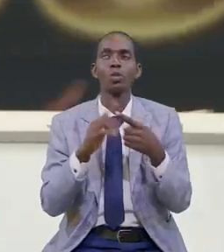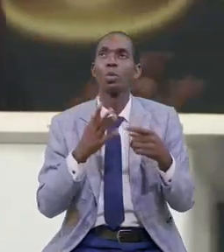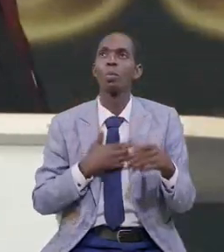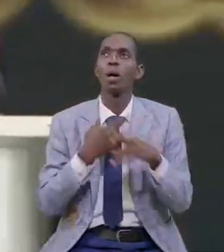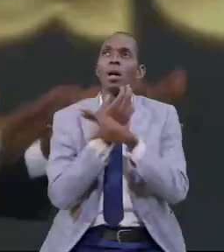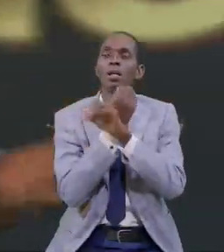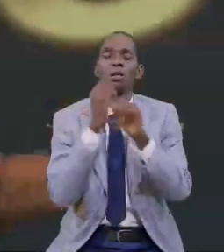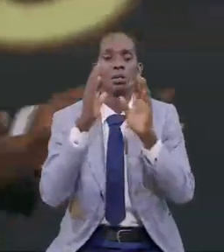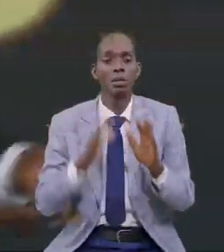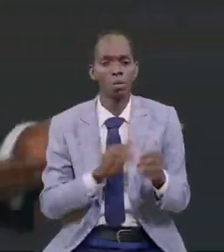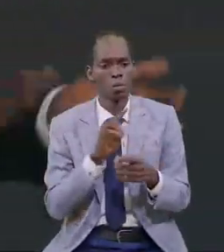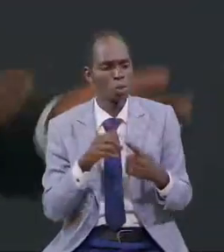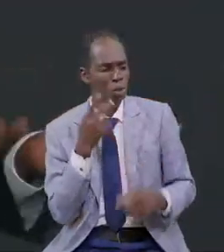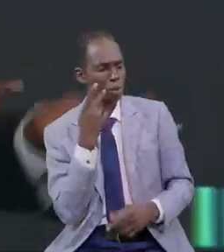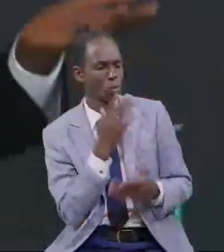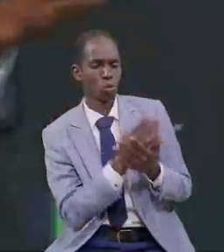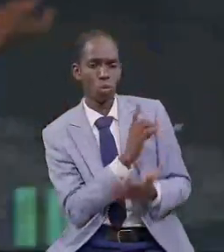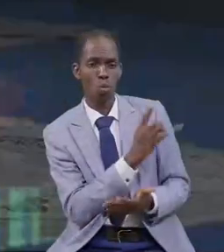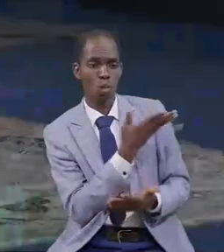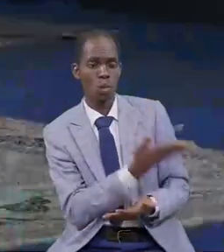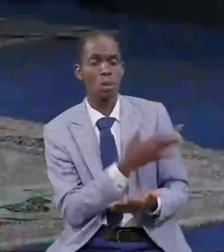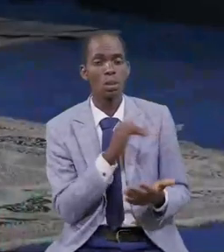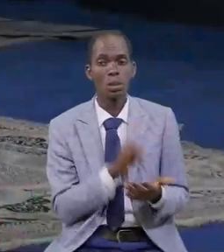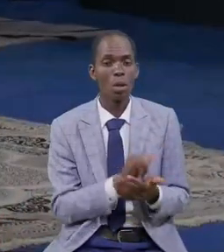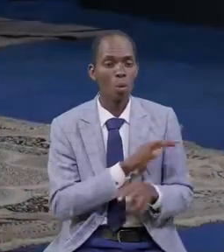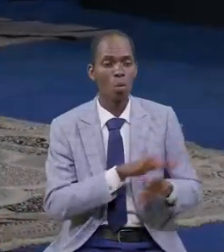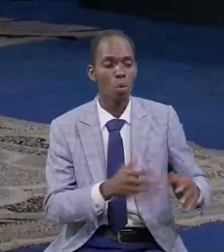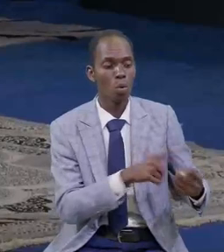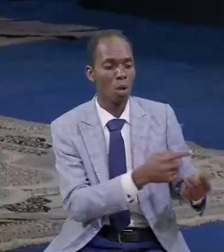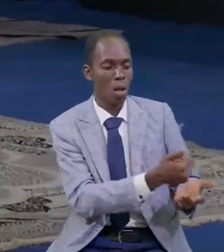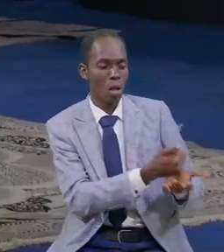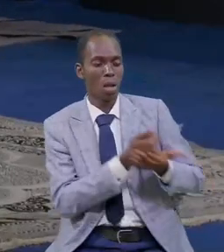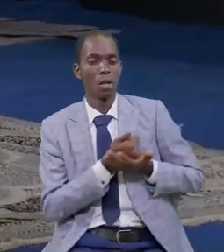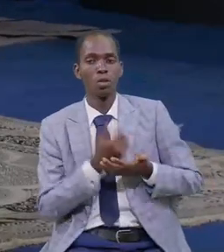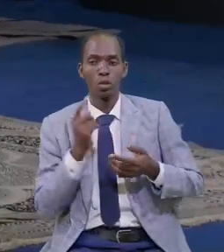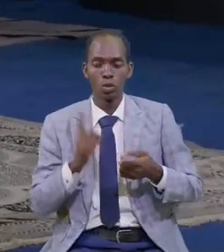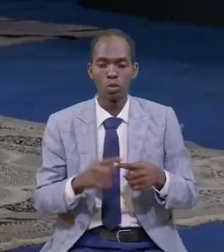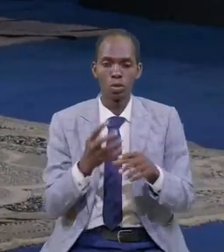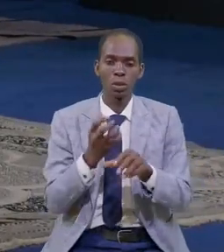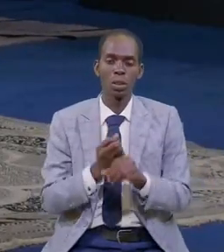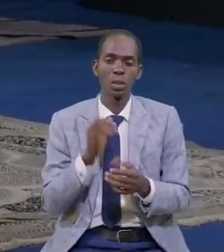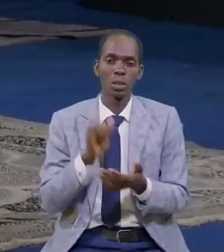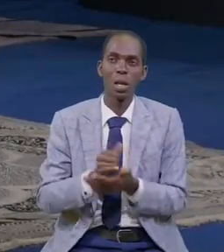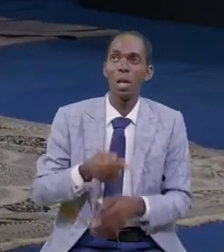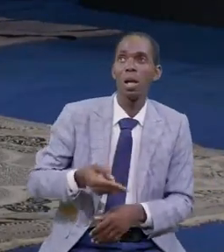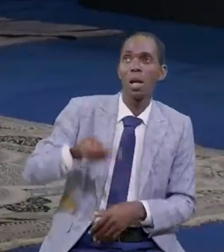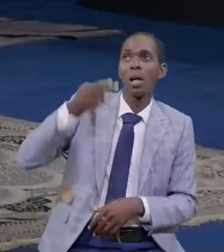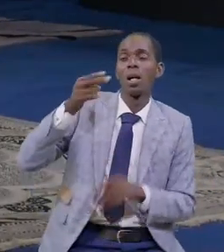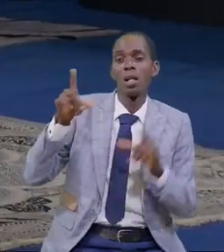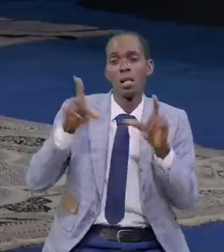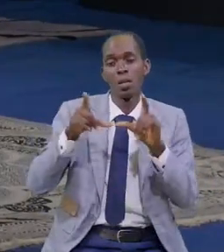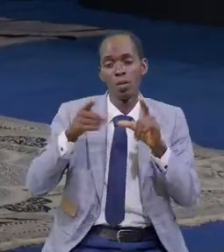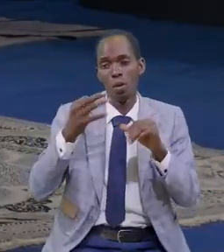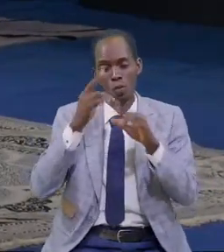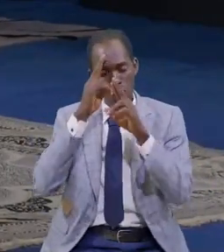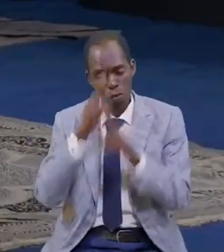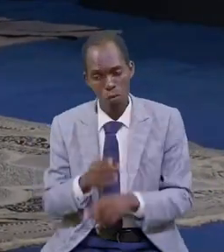tu vois quelqu'un là-bas qui ne veut pas les aider à maintenir le haut niveau la